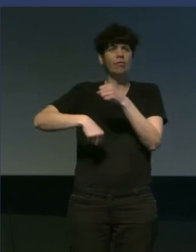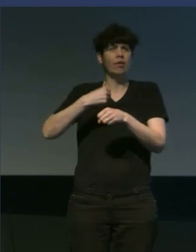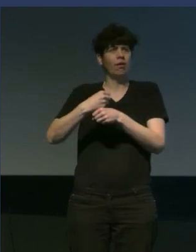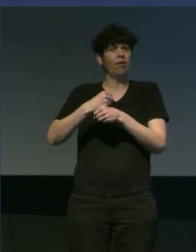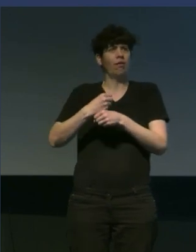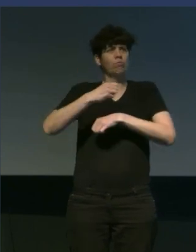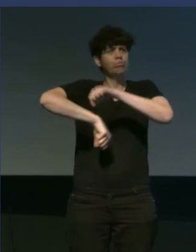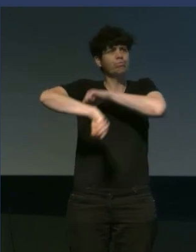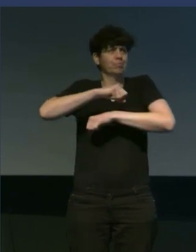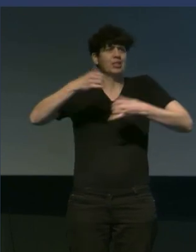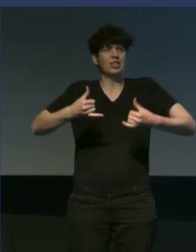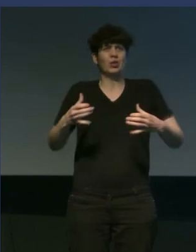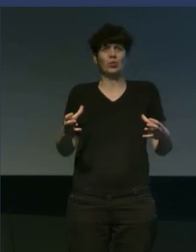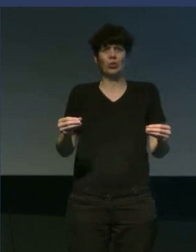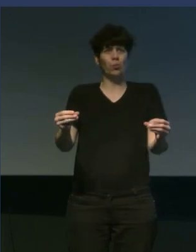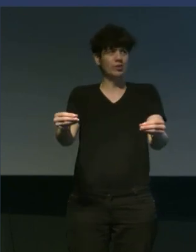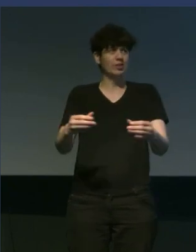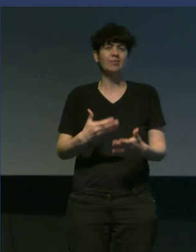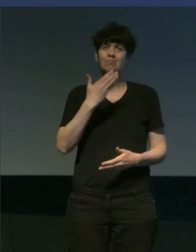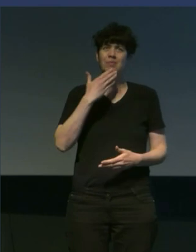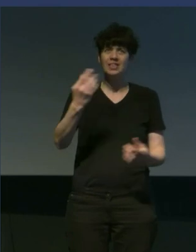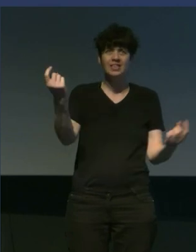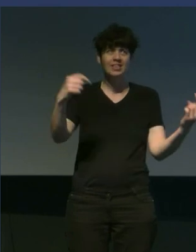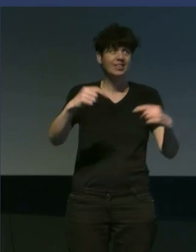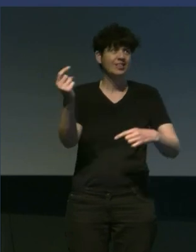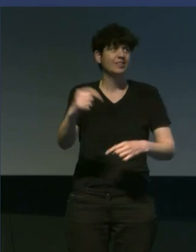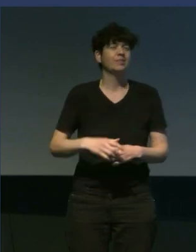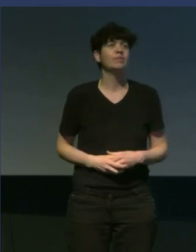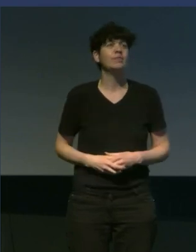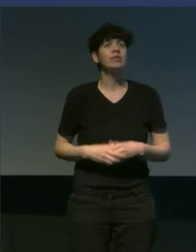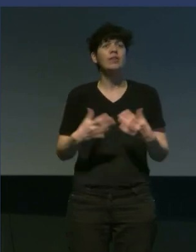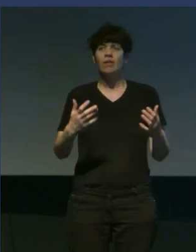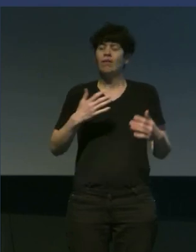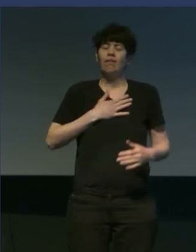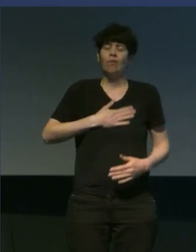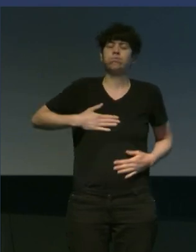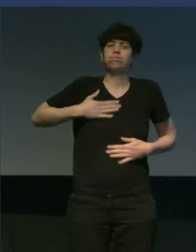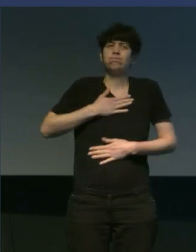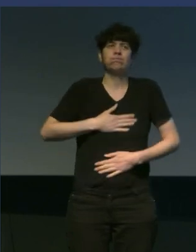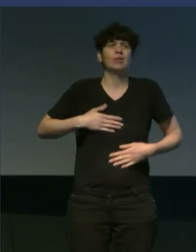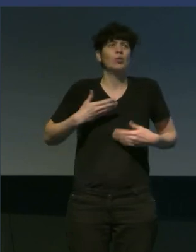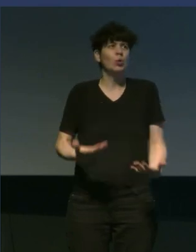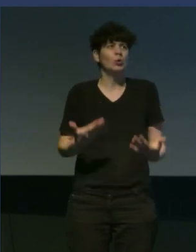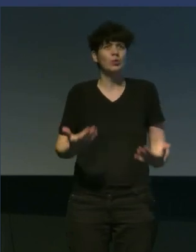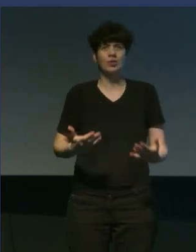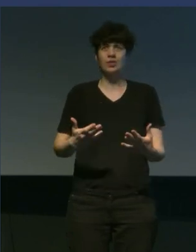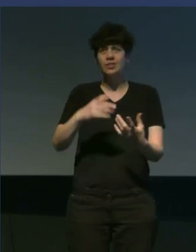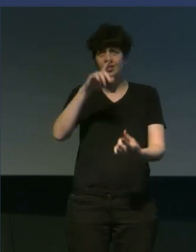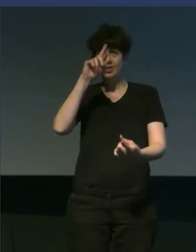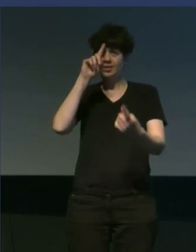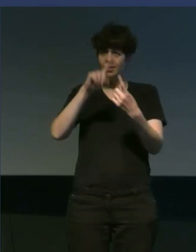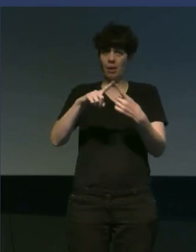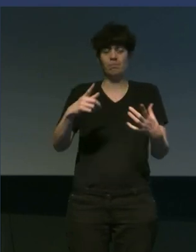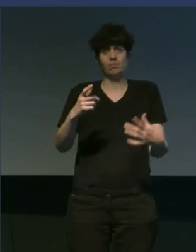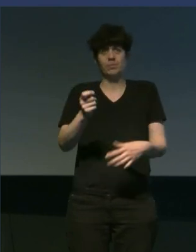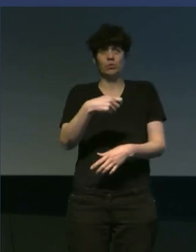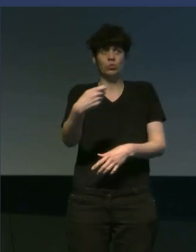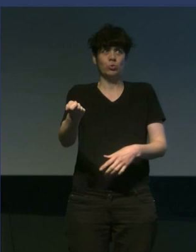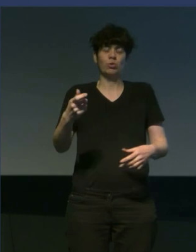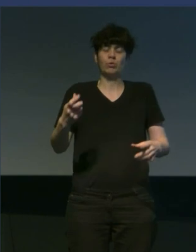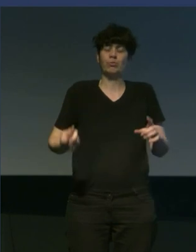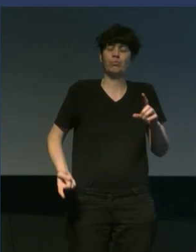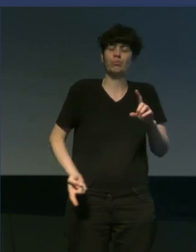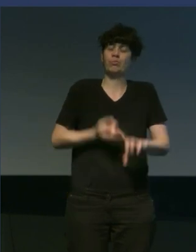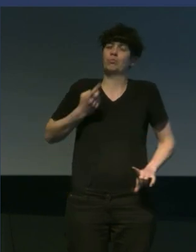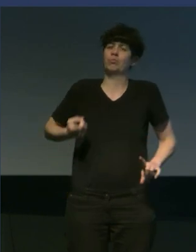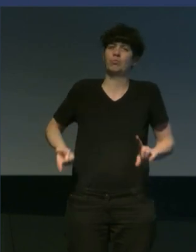ici à Océanopolis. Et donc on est ravis aujourd'hui de nous parler d'une thématique bien évidemment très très